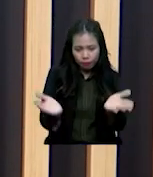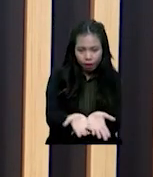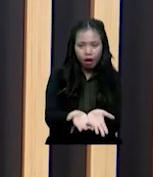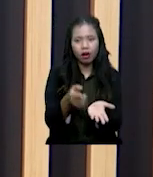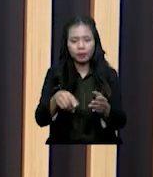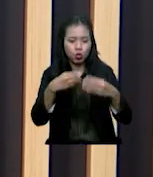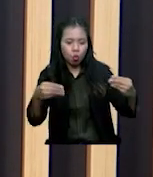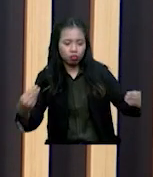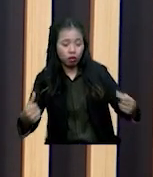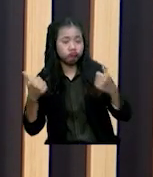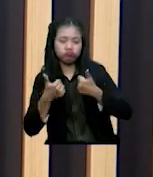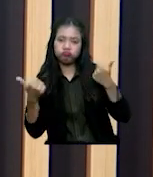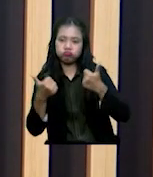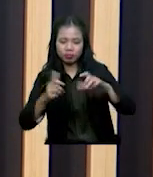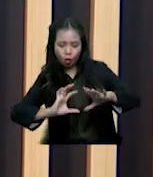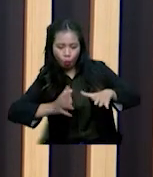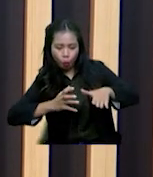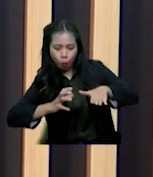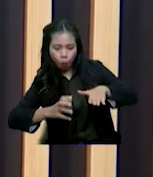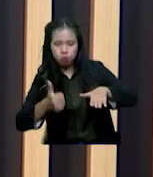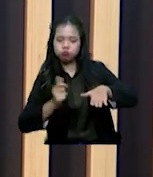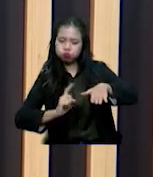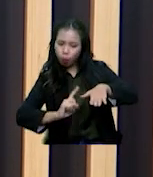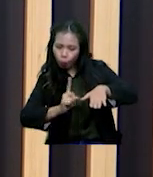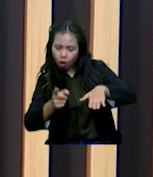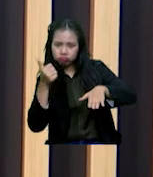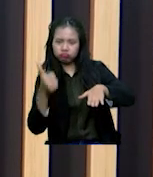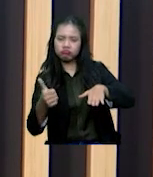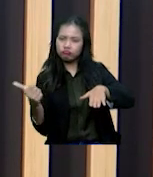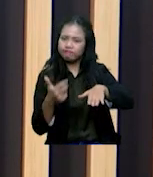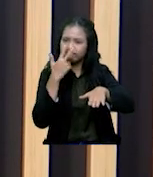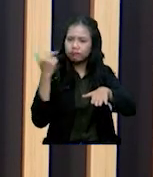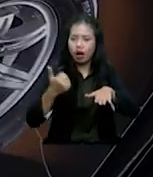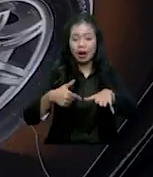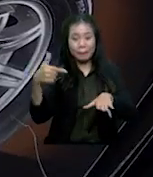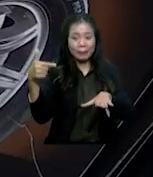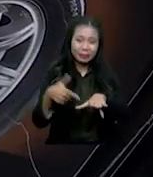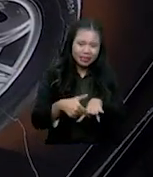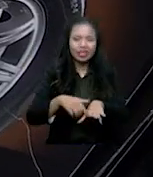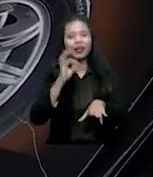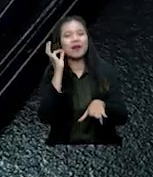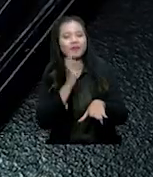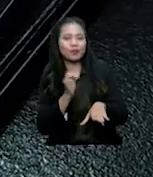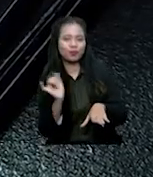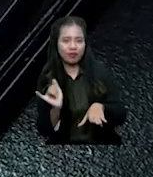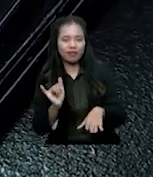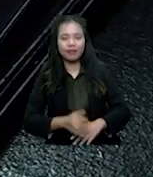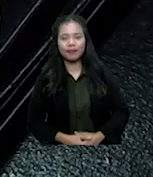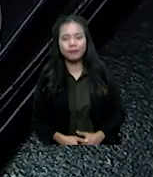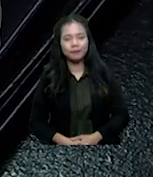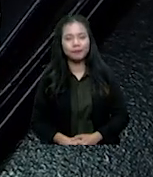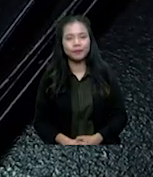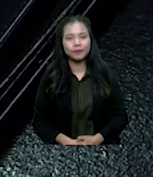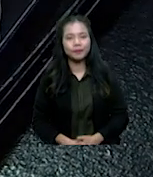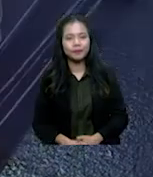baik, secara RRC juga lebih baik, sehingga bahan bakarnya bisa lebih irit gitu. Bridgestone turut